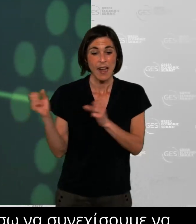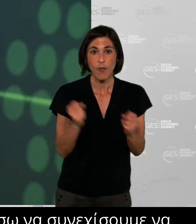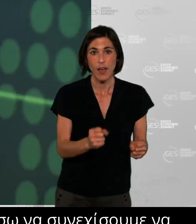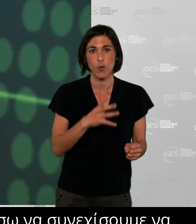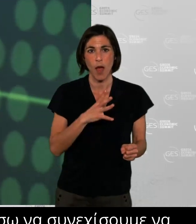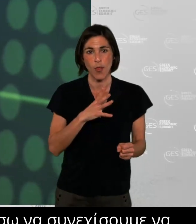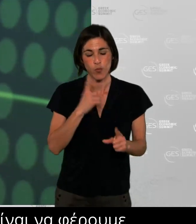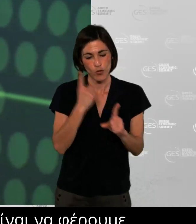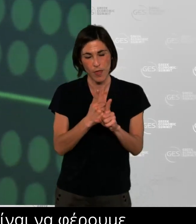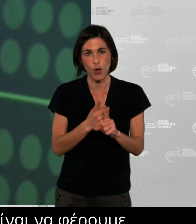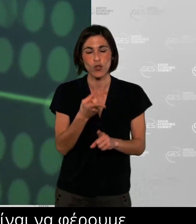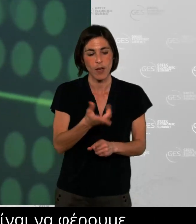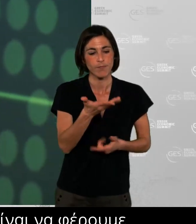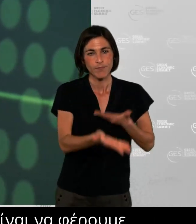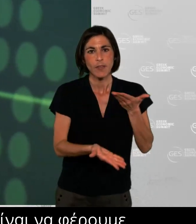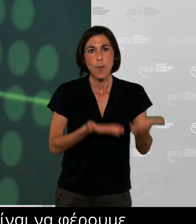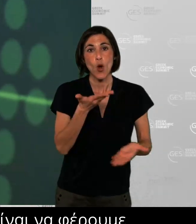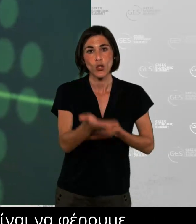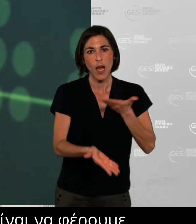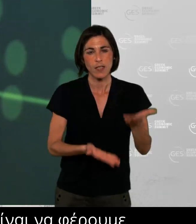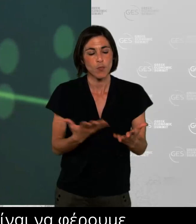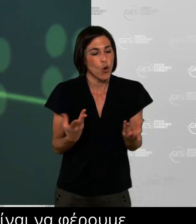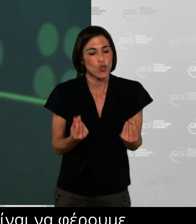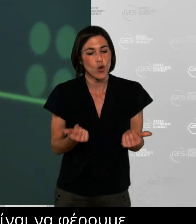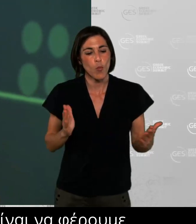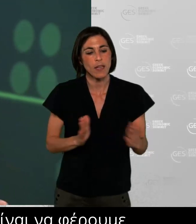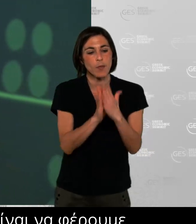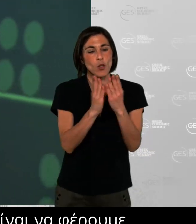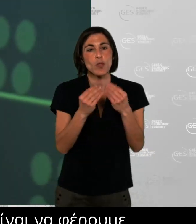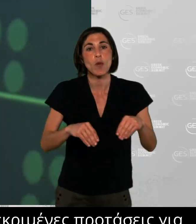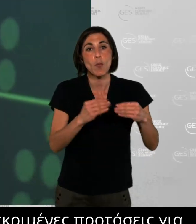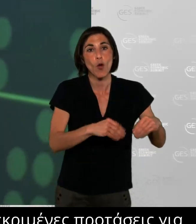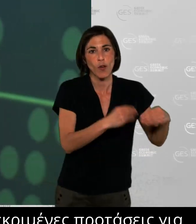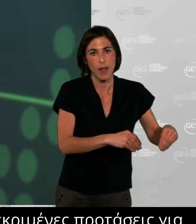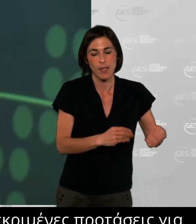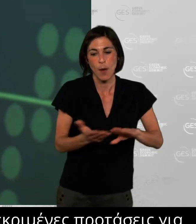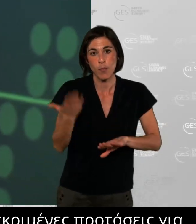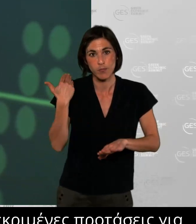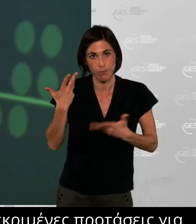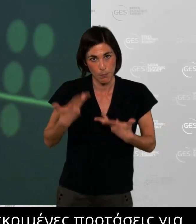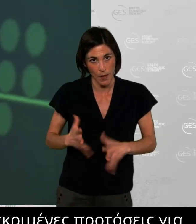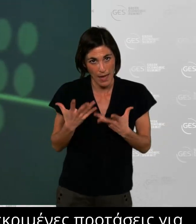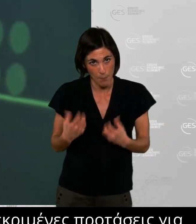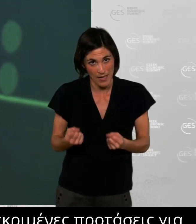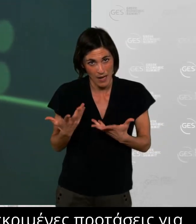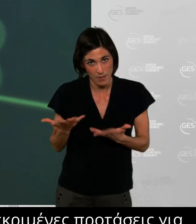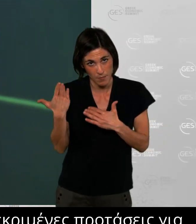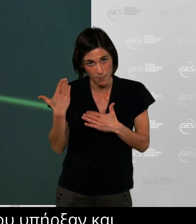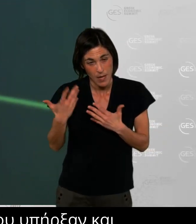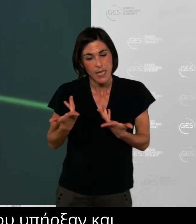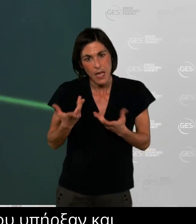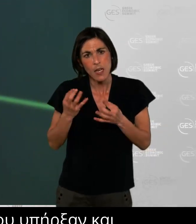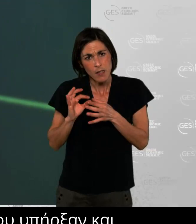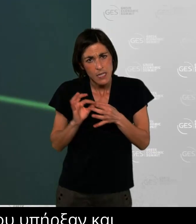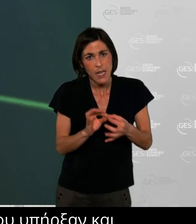διατυπώνουν συγκεκριμένες προτάσεις για το πώς θα αντιμετωπίσουμε τα προβλήματα που υπήρξαν και υπάρχουν στο συγκεκριμένο χώρο. Ο καθένας από τη δικιά του